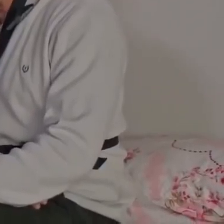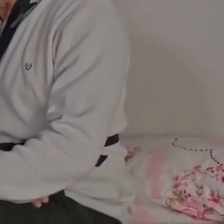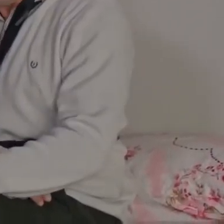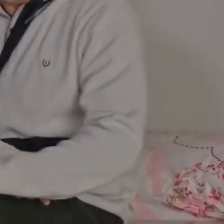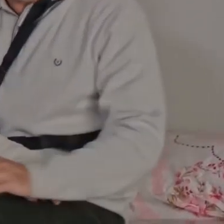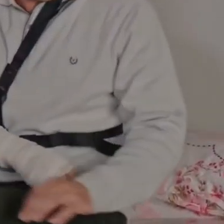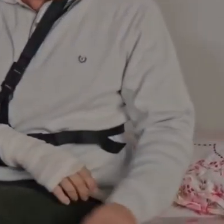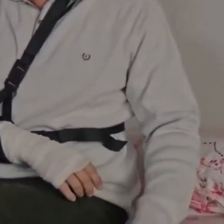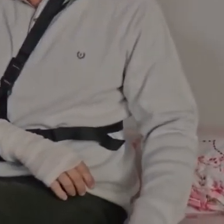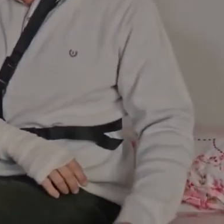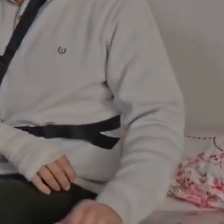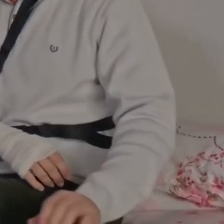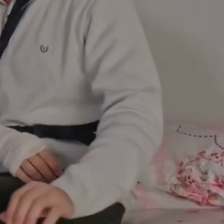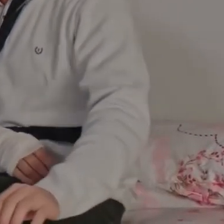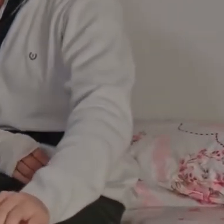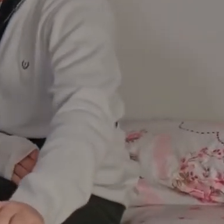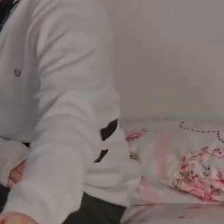hareketlendi. Eli yorganında.